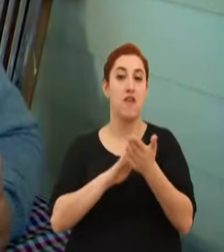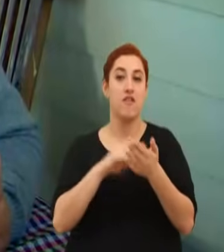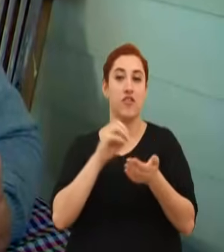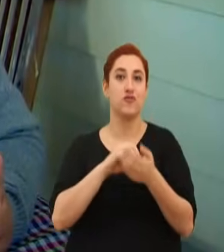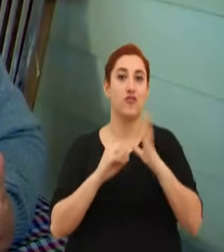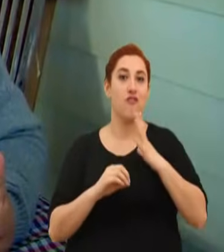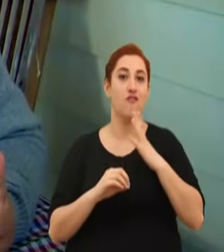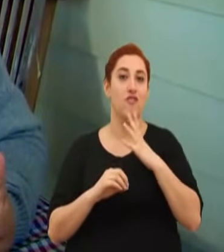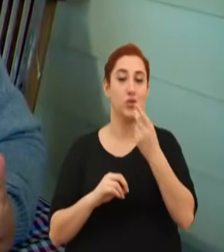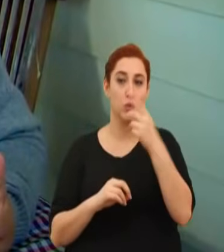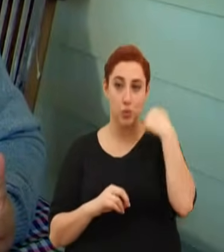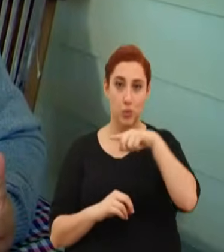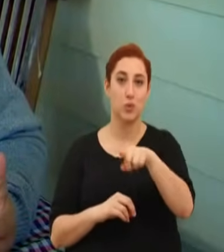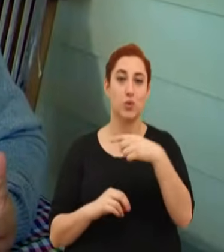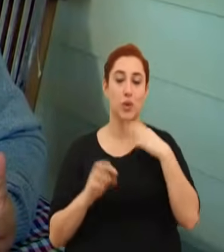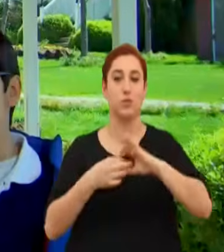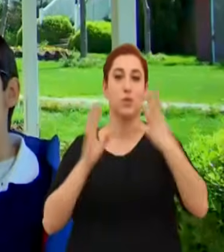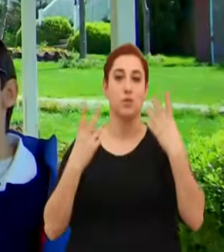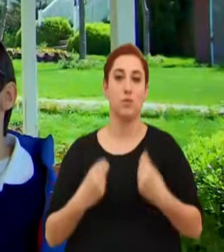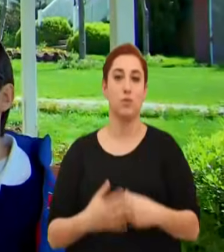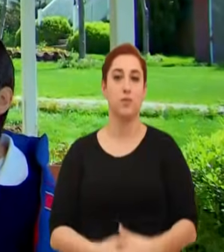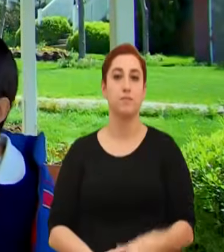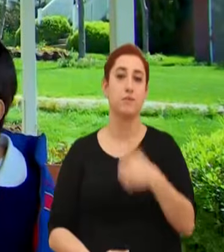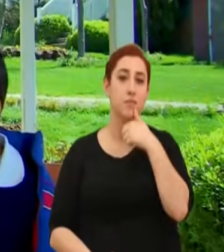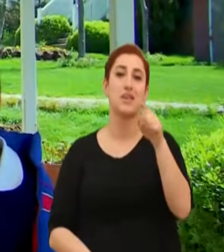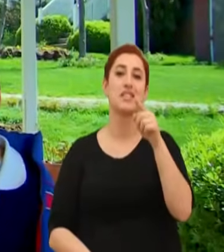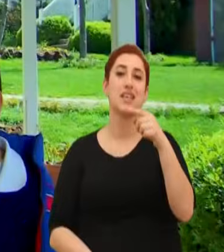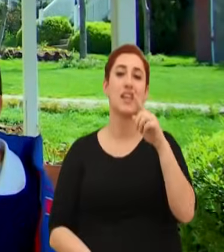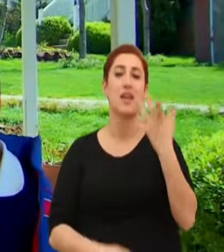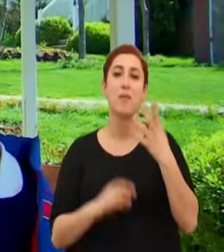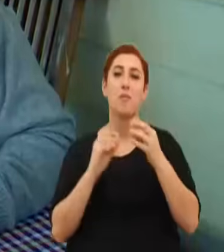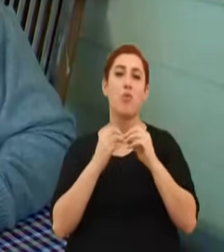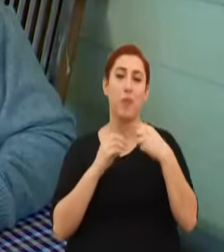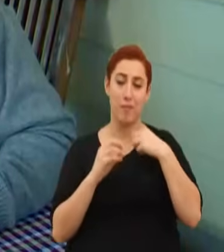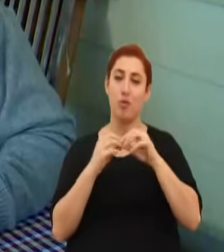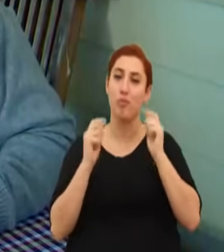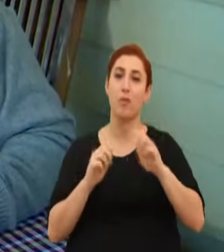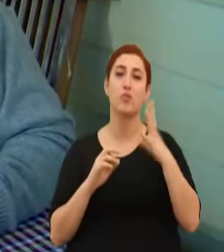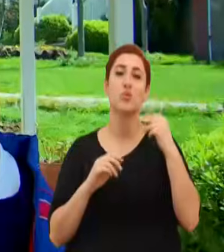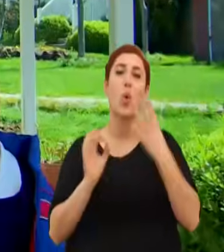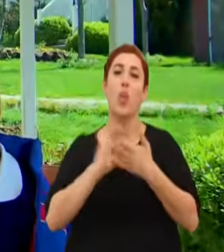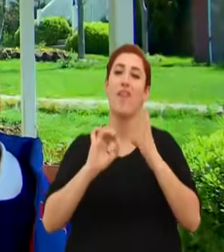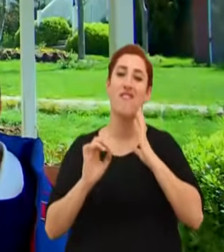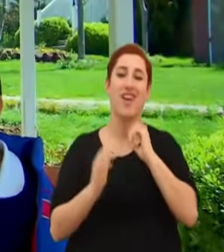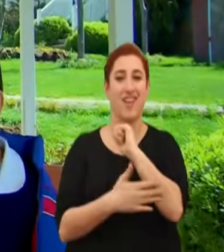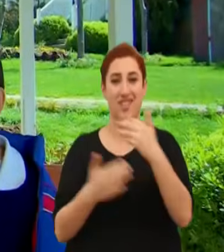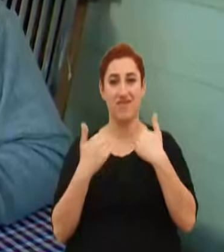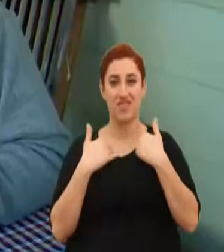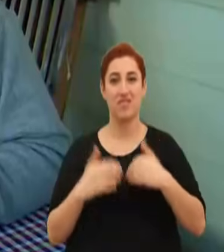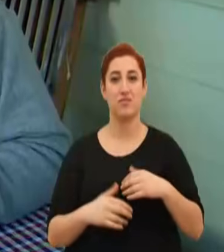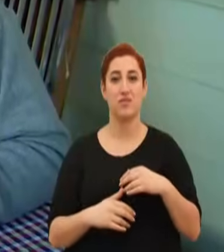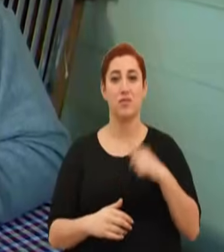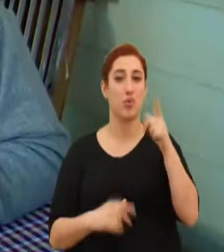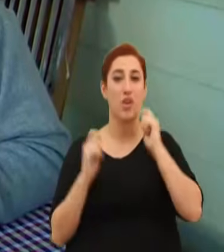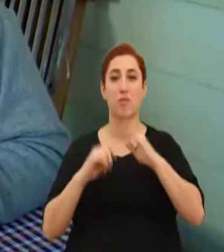ya. Dünyanın sayesinde çözdüm. Baba sen de benim problemimi çöz. Çok ödevim var, yardım eder misin?